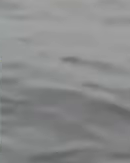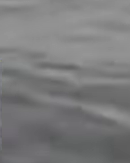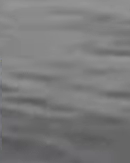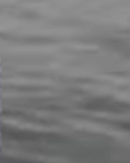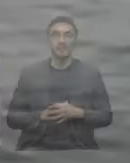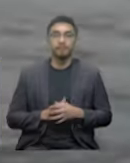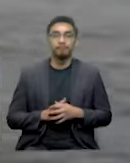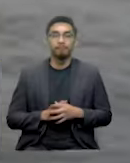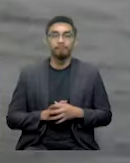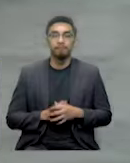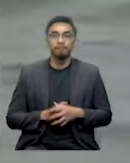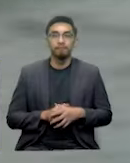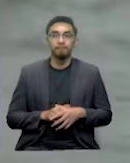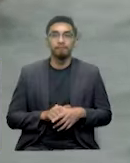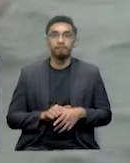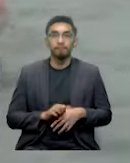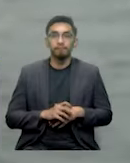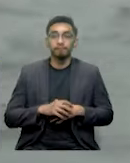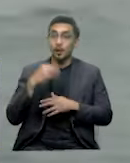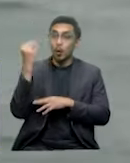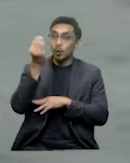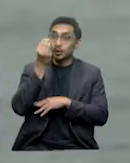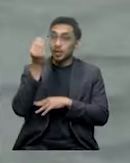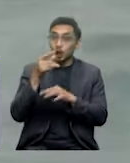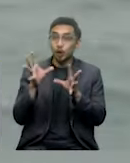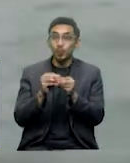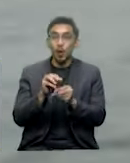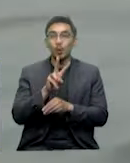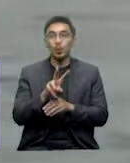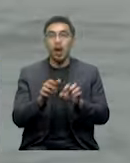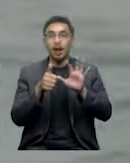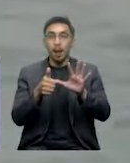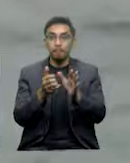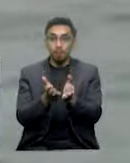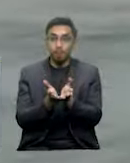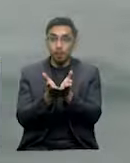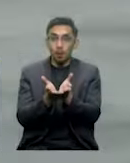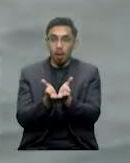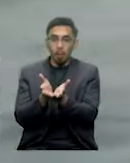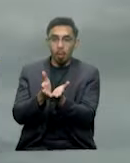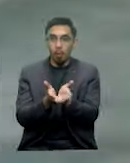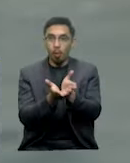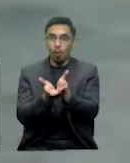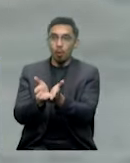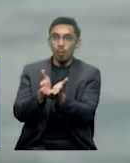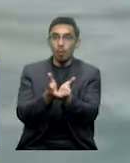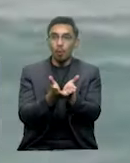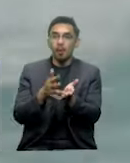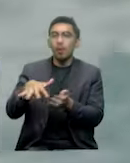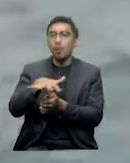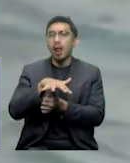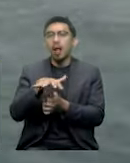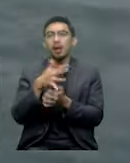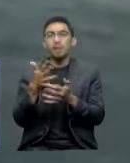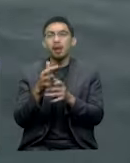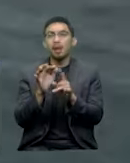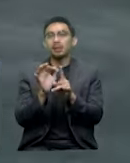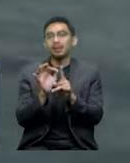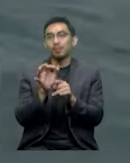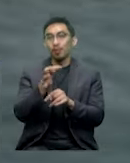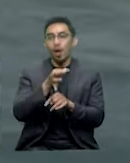26 orang wisatawan KM di Sub Sangaji terombang-ambing di tengah laut di perairan Kepulauan Seribu. Para penumpang ini sempat terjebak berjam-jam di